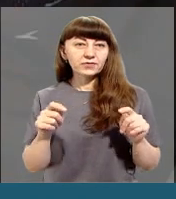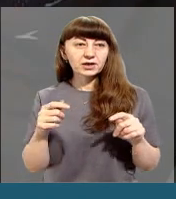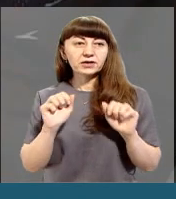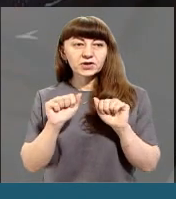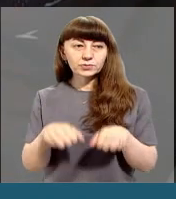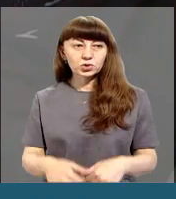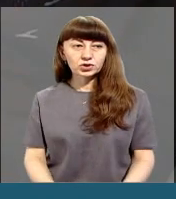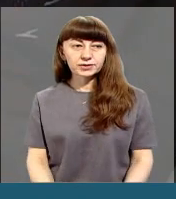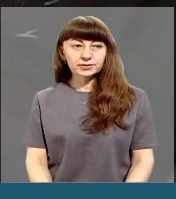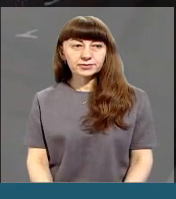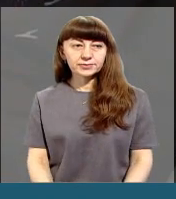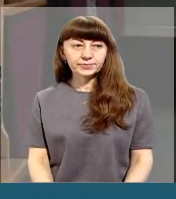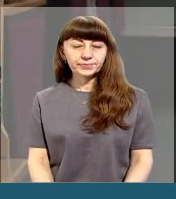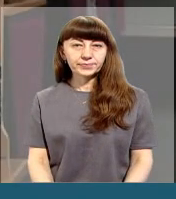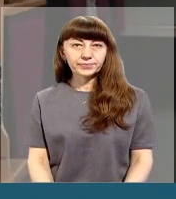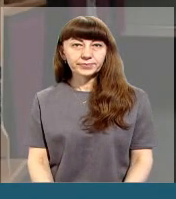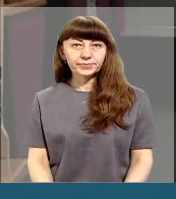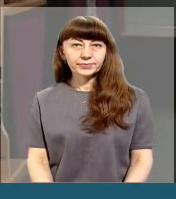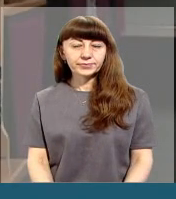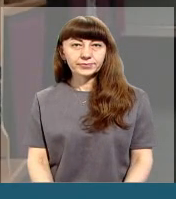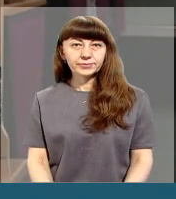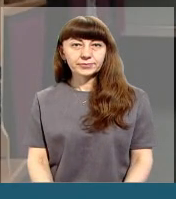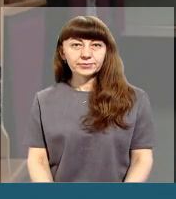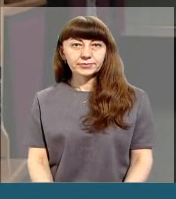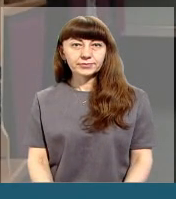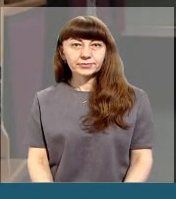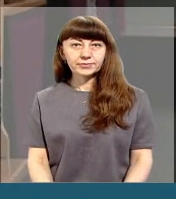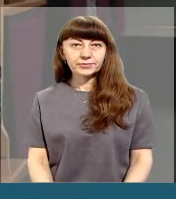и поддерживать во всех начинаниях. Алмажан Манкильдинова, Родион Бабич, телеканал «Костанай».